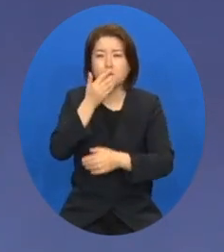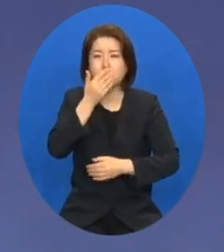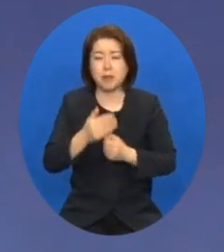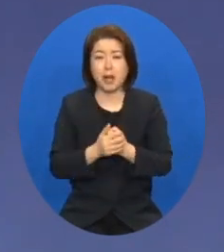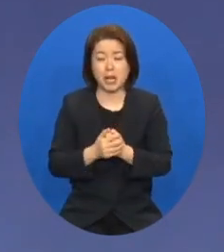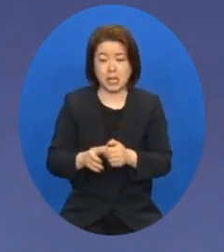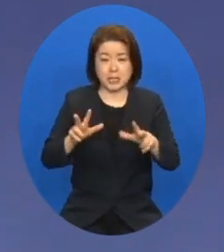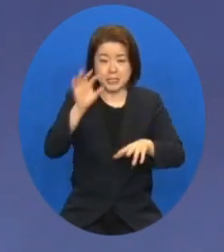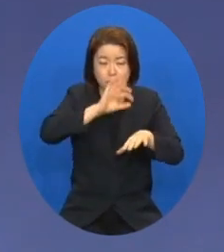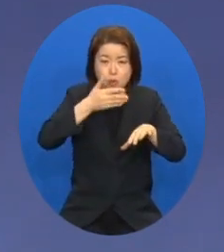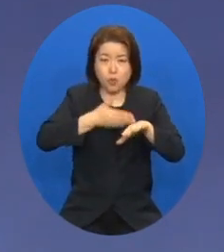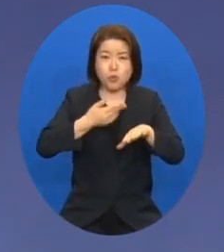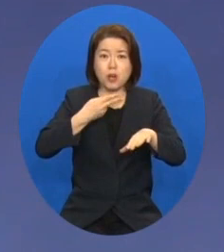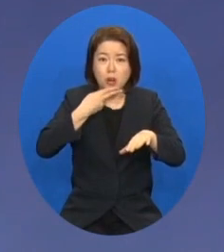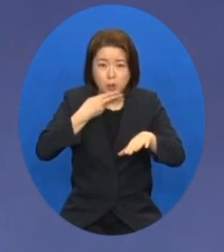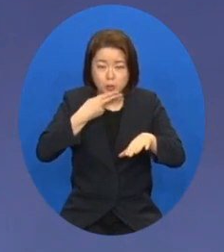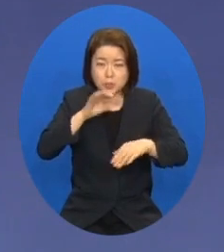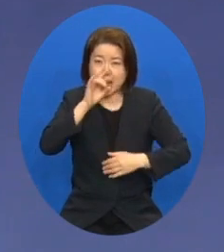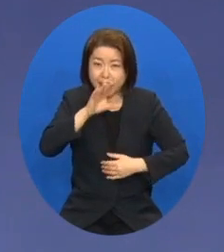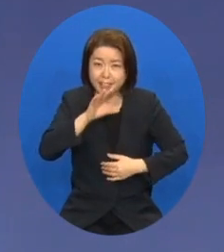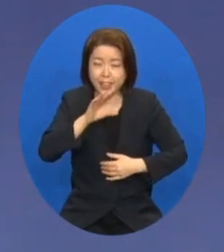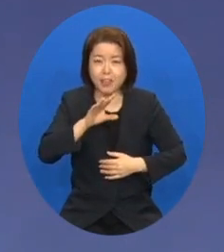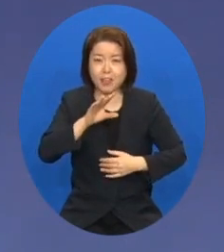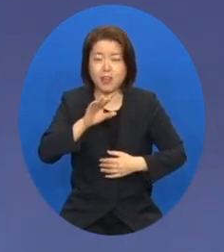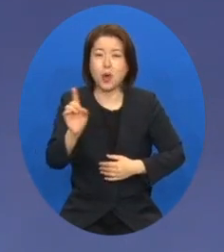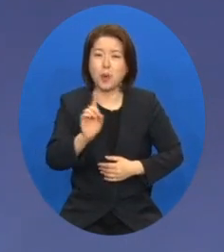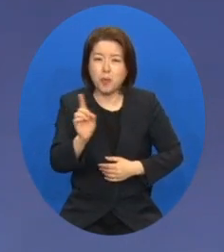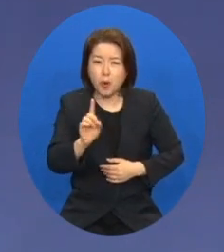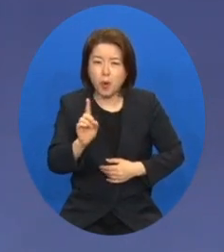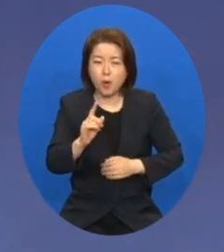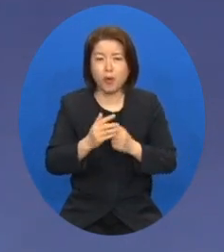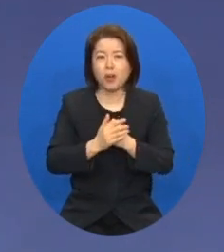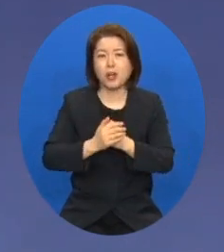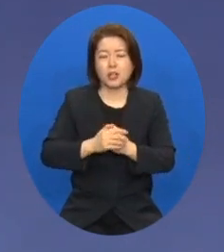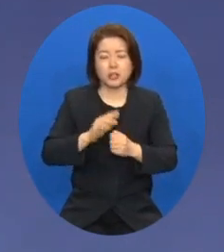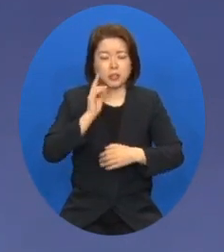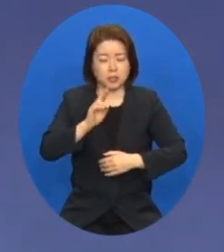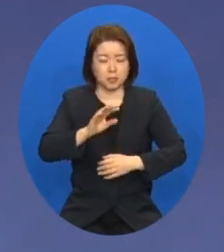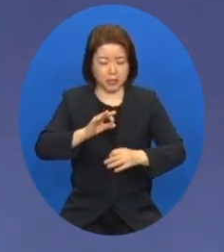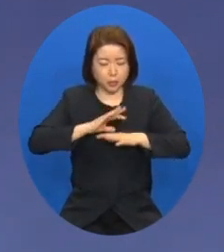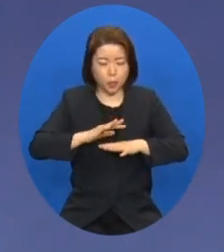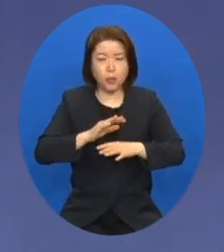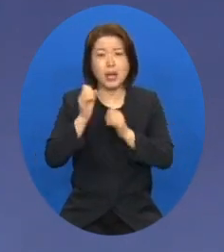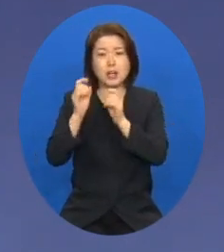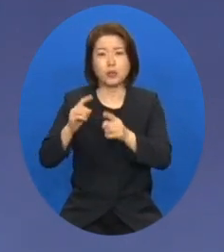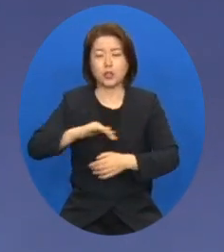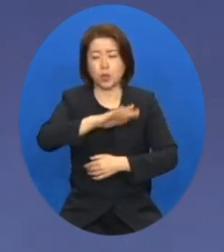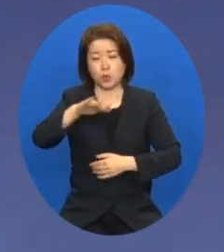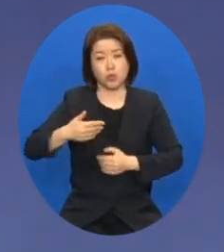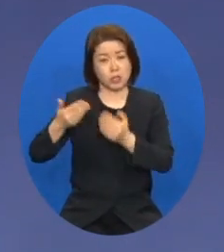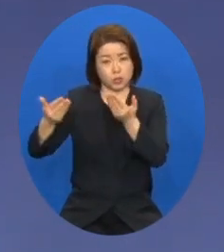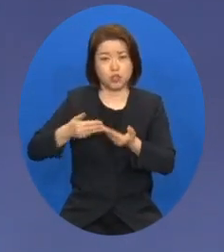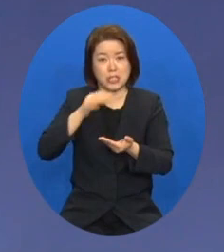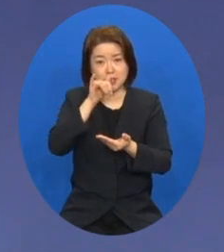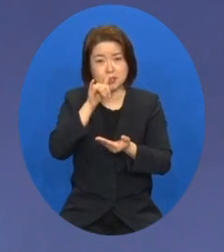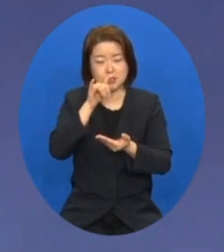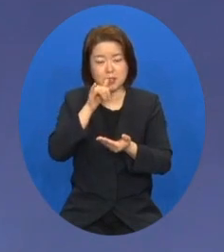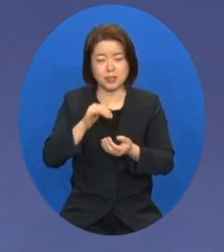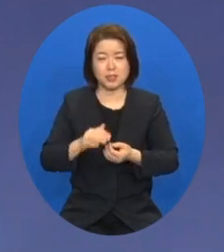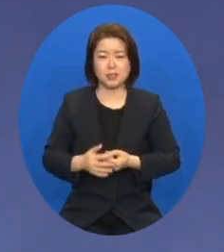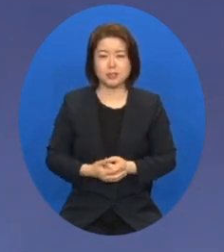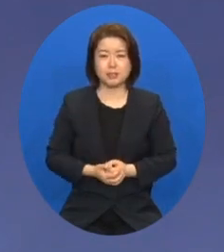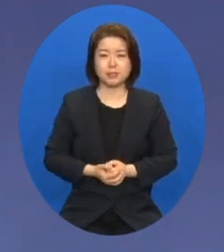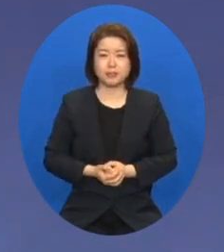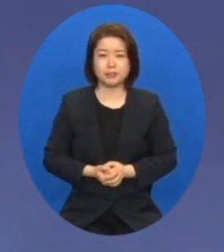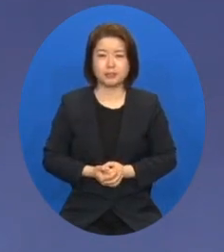훈련하지 않으면 안되는 아주 찌 너무나 더 놀라운 기회가 우리에게 주어진 것인데요